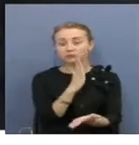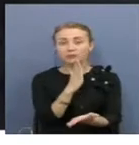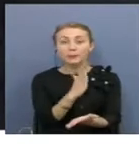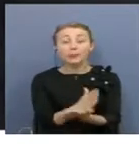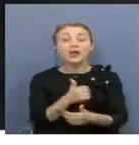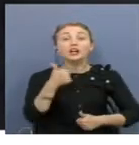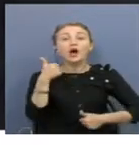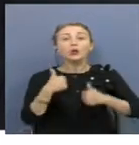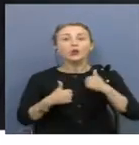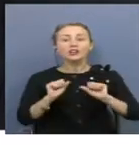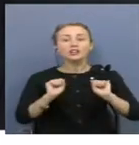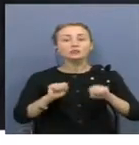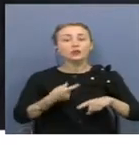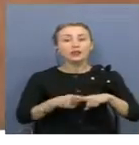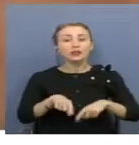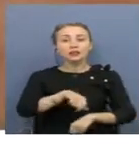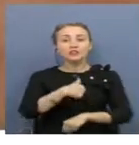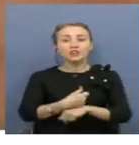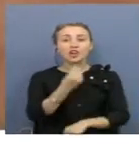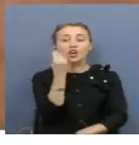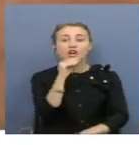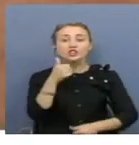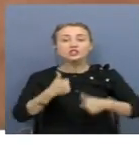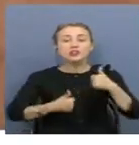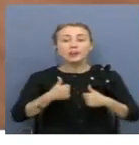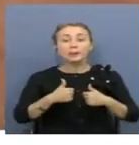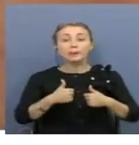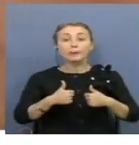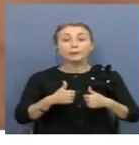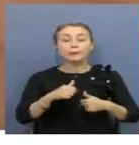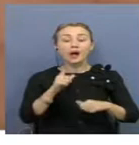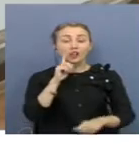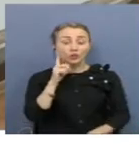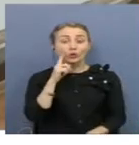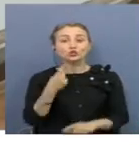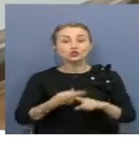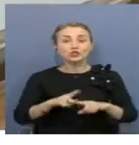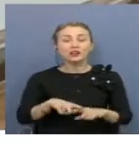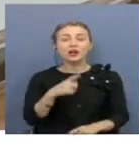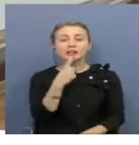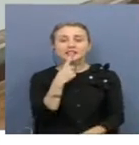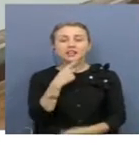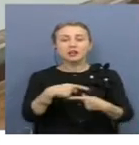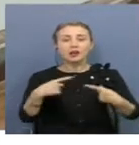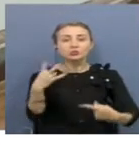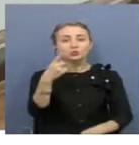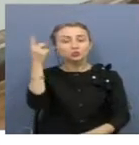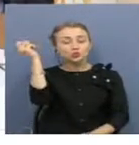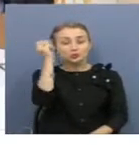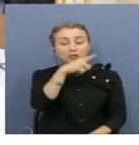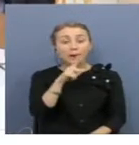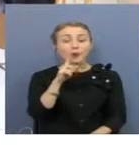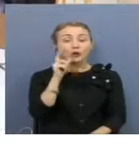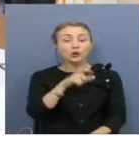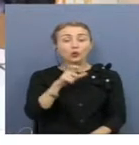сонымен қатар жастардың әр санатын қолдау бірінші орында. Жастар ауыл шаруашылық не болмаса басқа да саладағы кәсіптерін ашу жолында. Жас Project